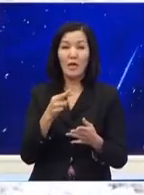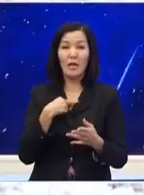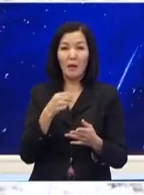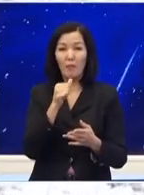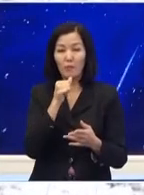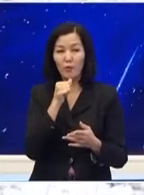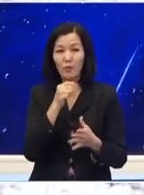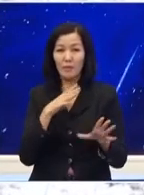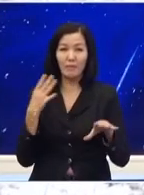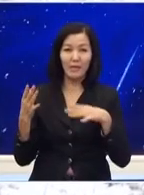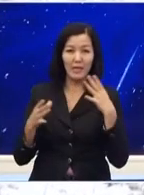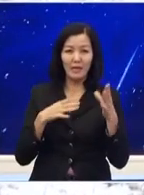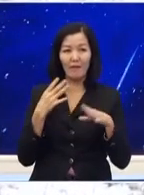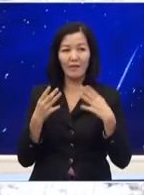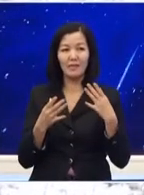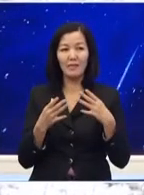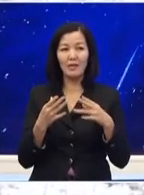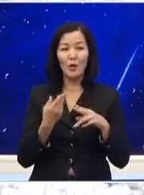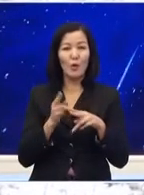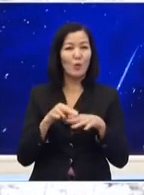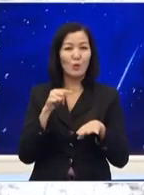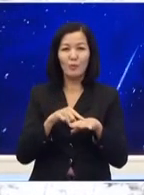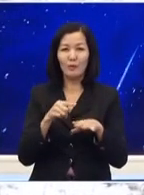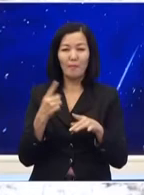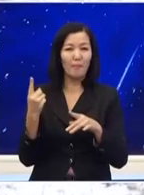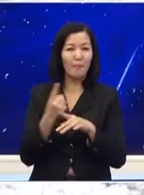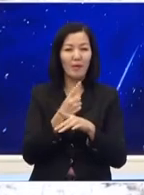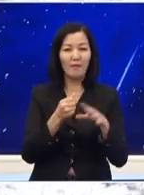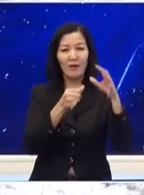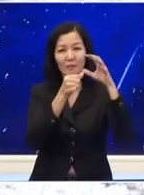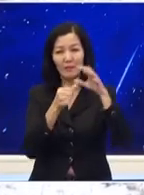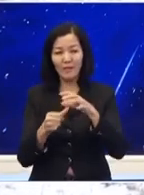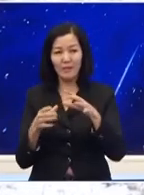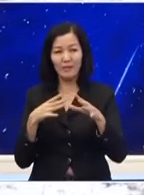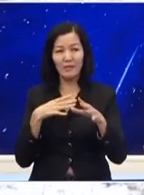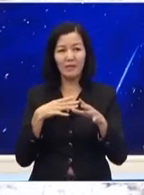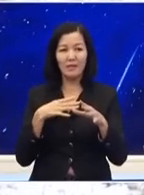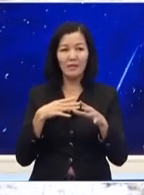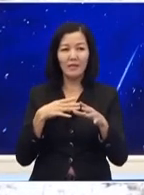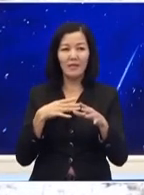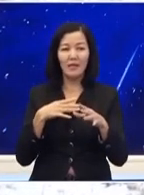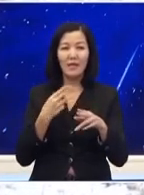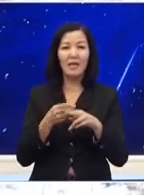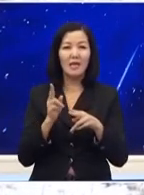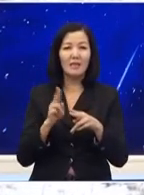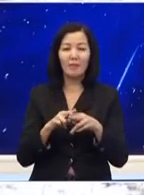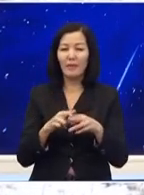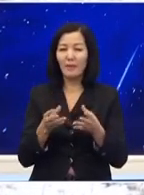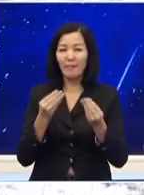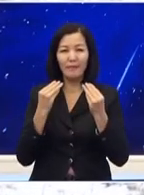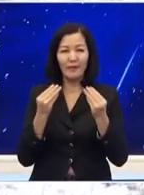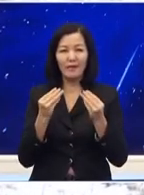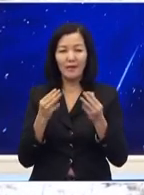попробовал, потренировался, было классно. Когда первый раз только подлетел, неописуемые ощущения, это